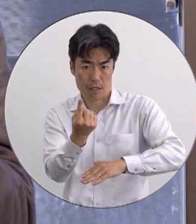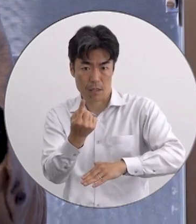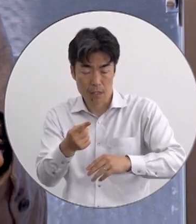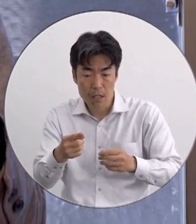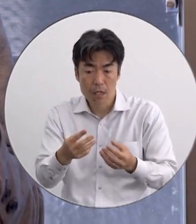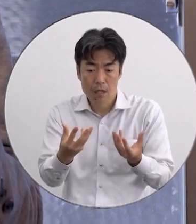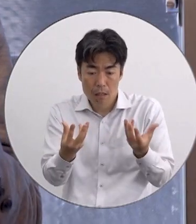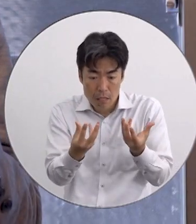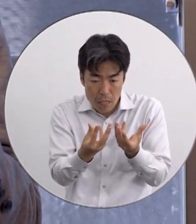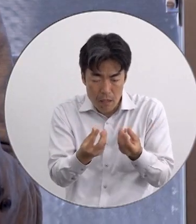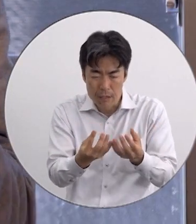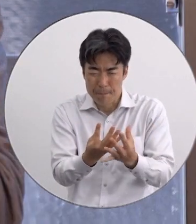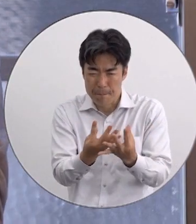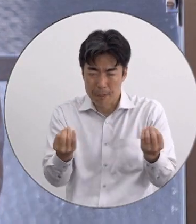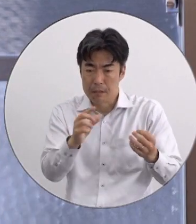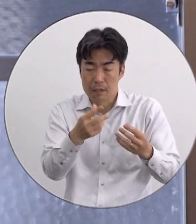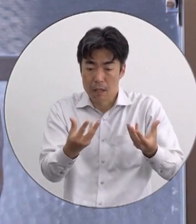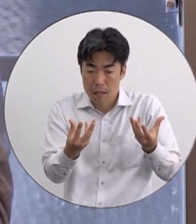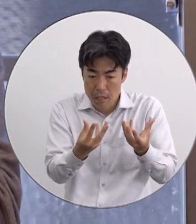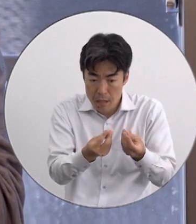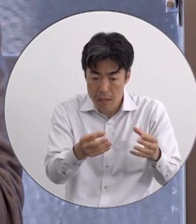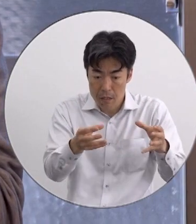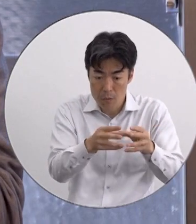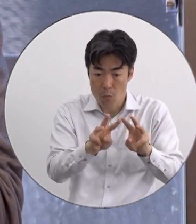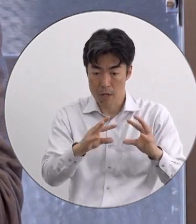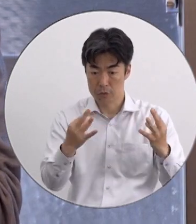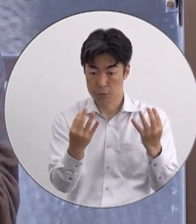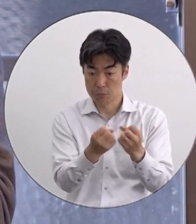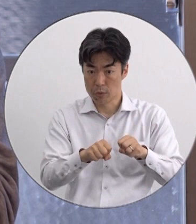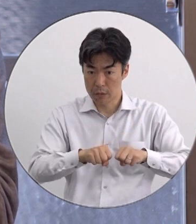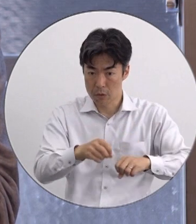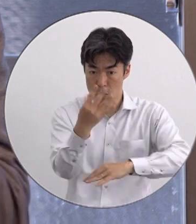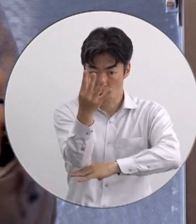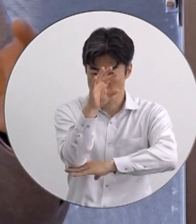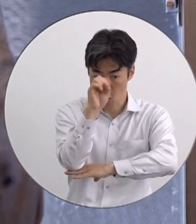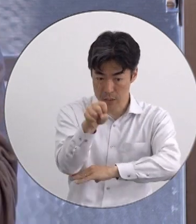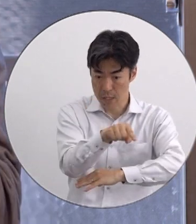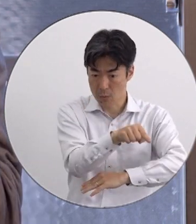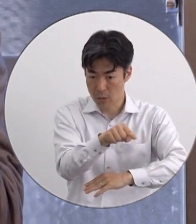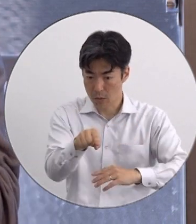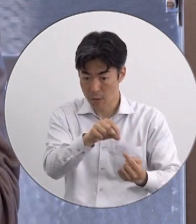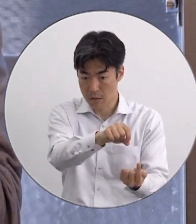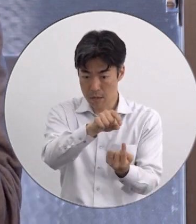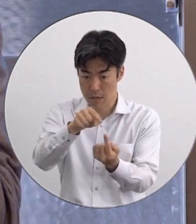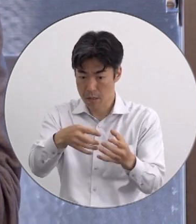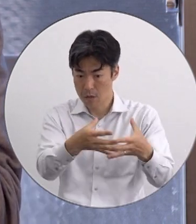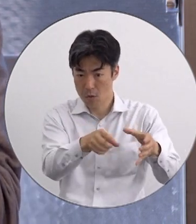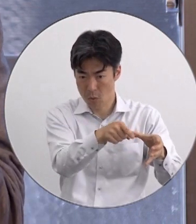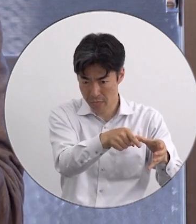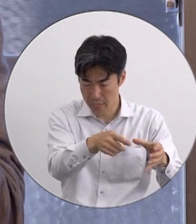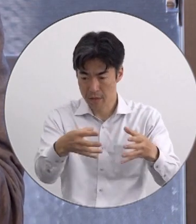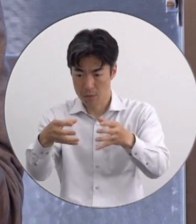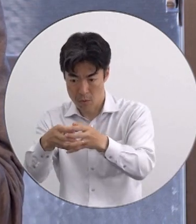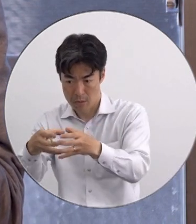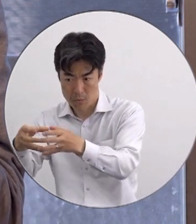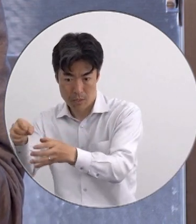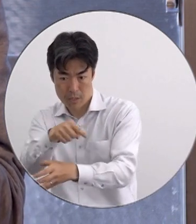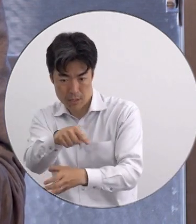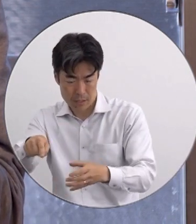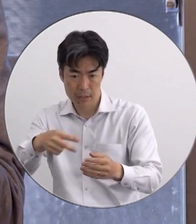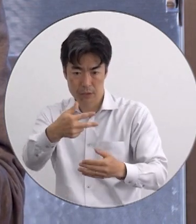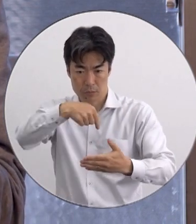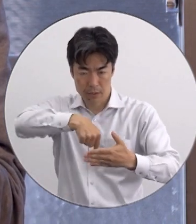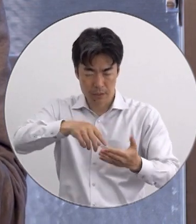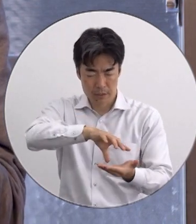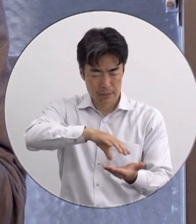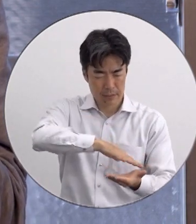で、少人数でワークショップをやる、そういった講座をたくさんパッケージにして、越谷市内